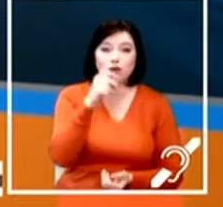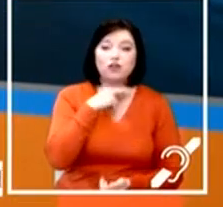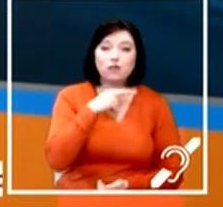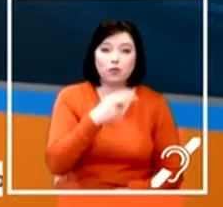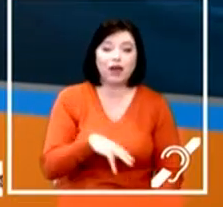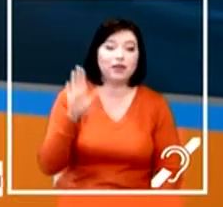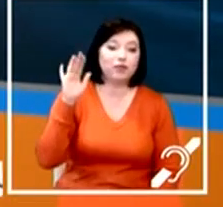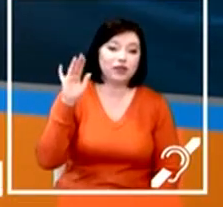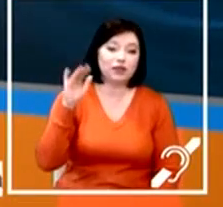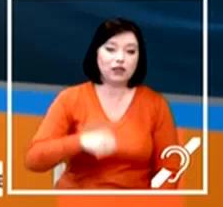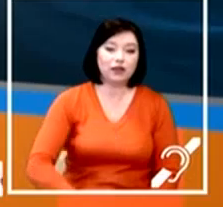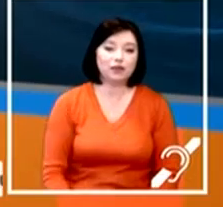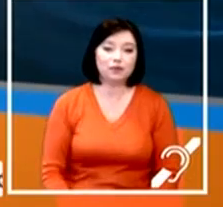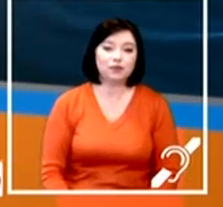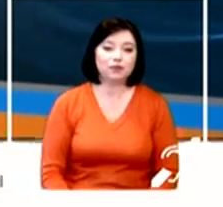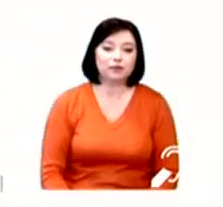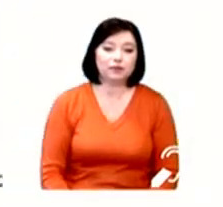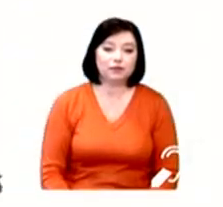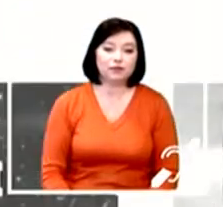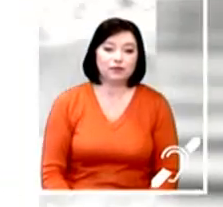pentru atenție. Pe curând!